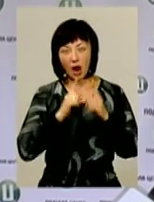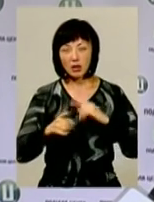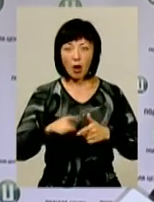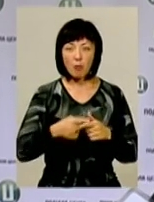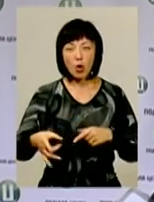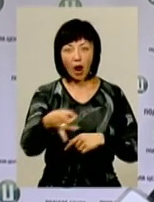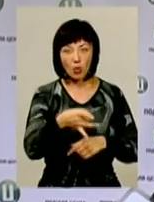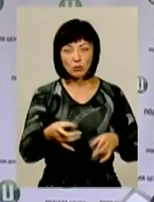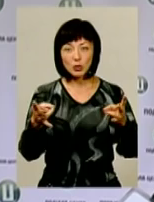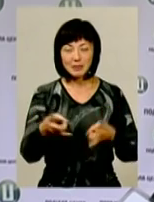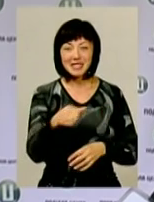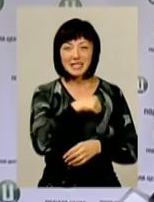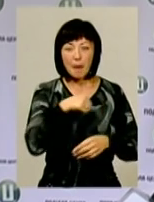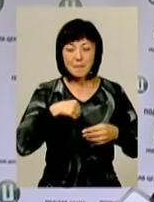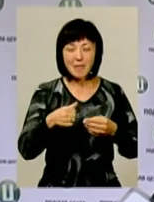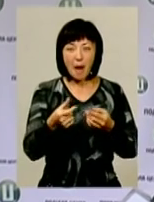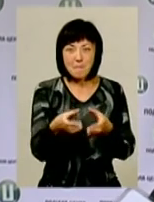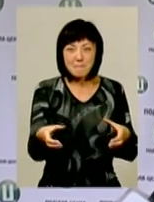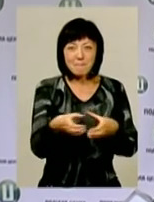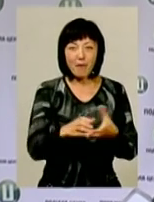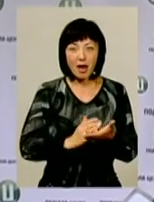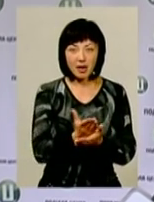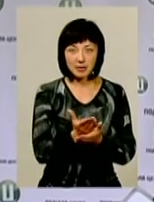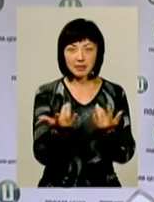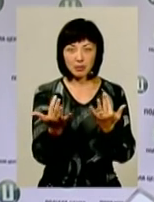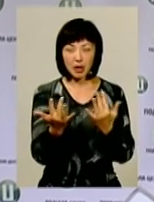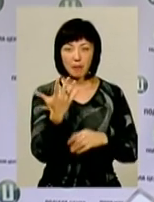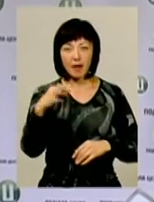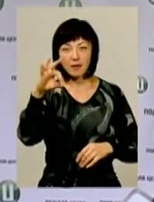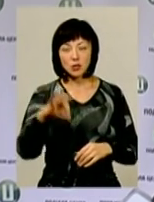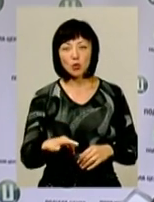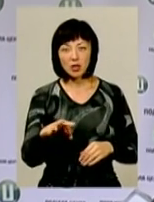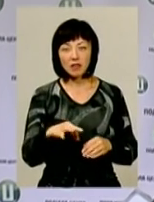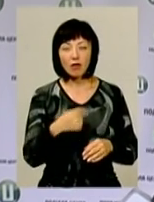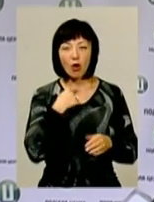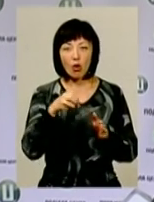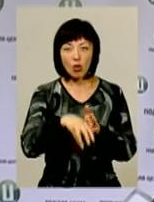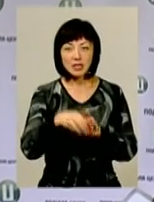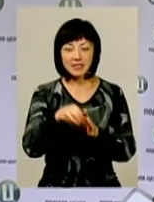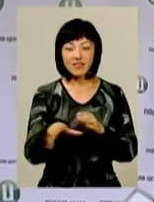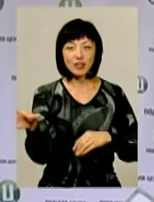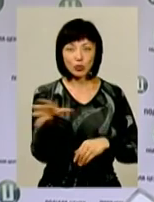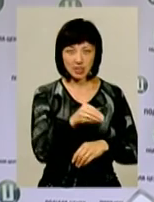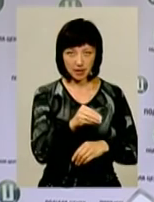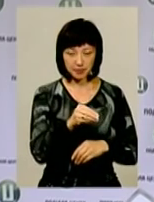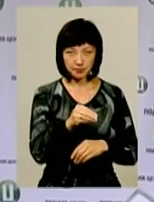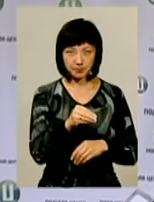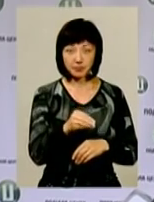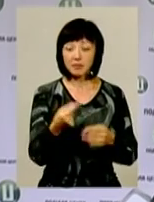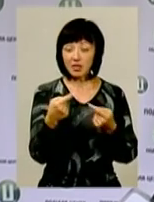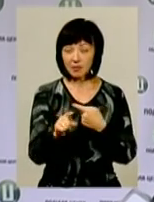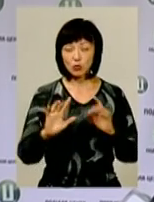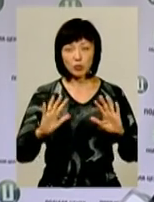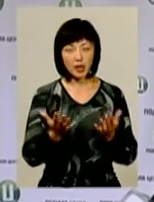щоб сама партія набрала 5% голосів від усіх. В іншому